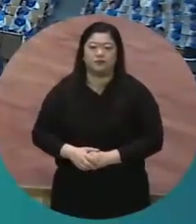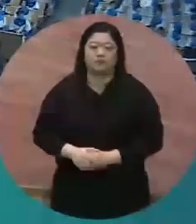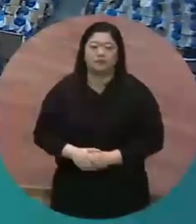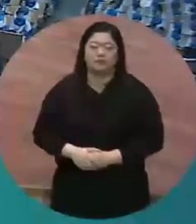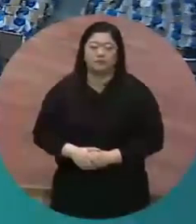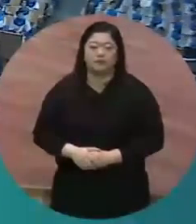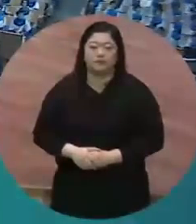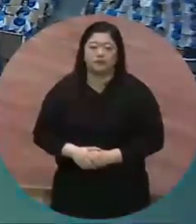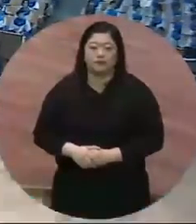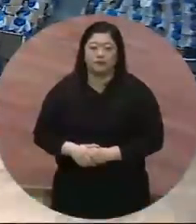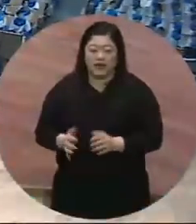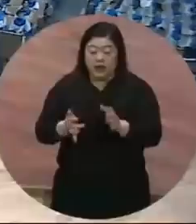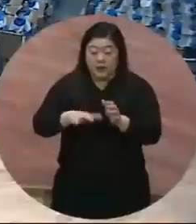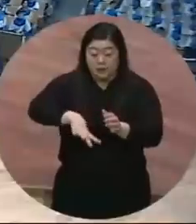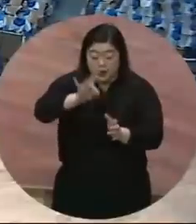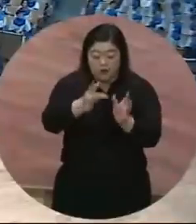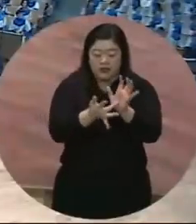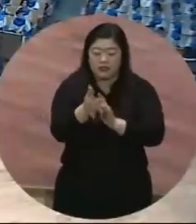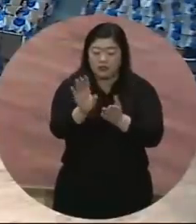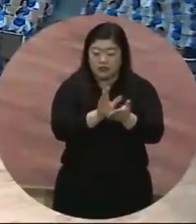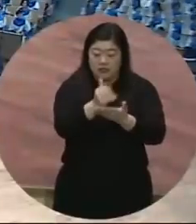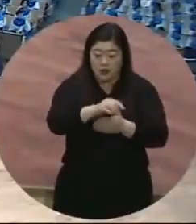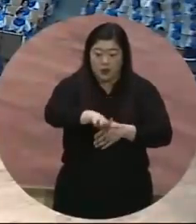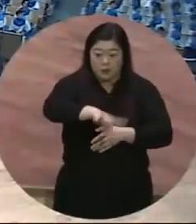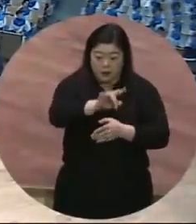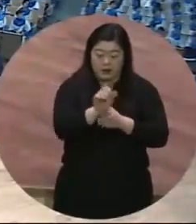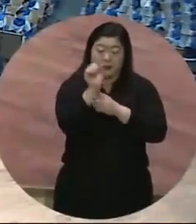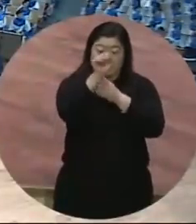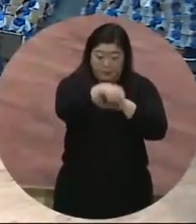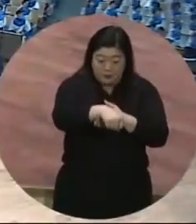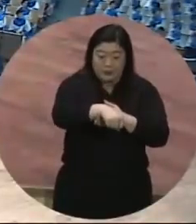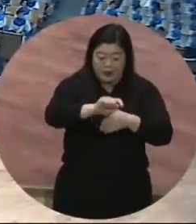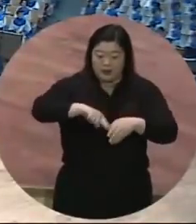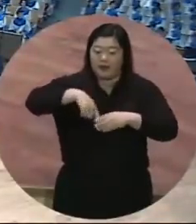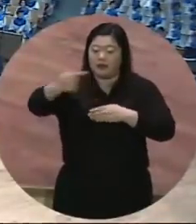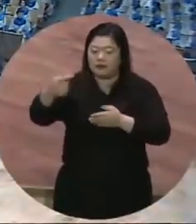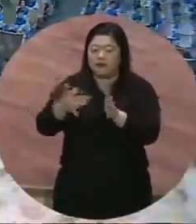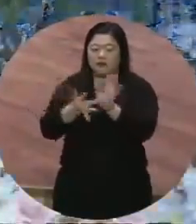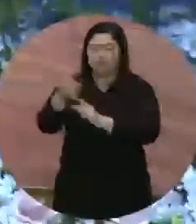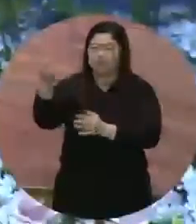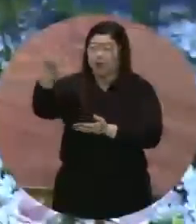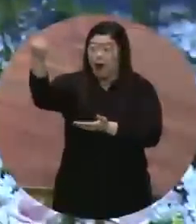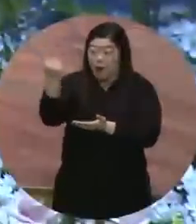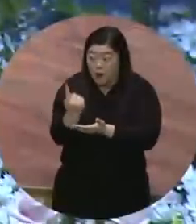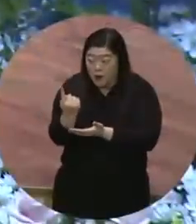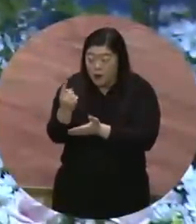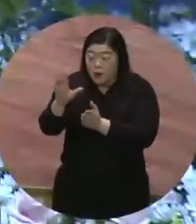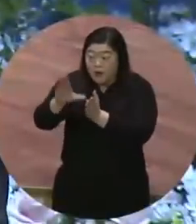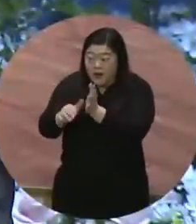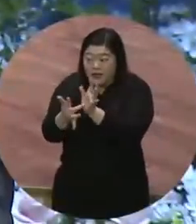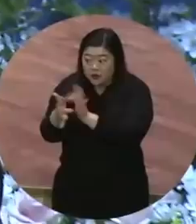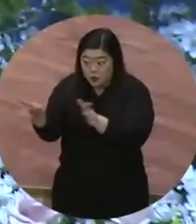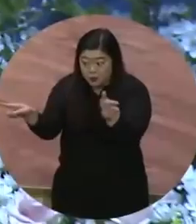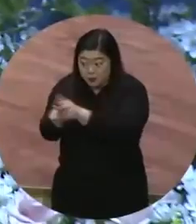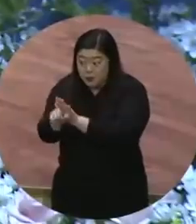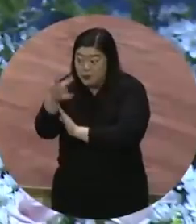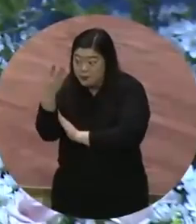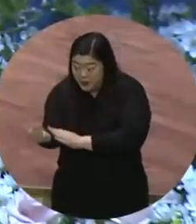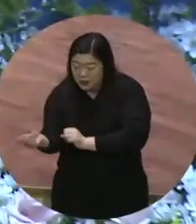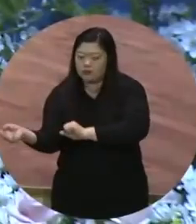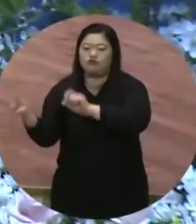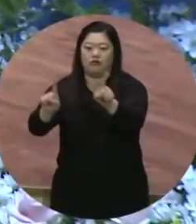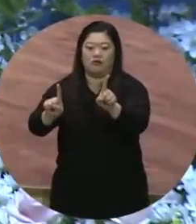먼저는 첫 열매인 그리스도요. 다음에는 그가 강림하실 때에 그리스도에게 속한 자라 그랬어. 첫 열매는